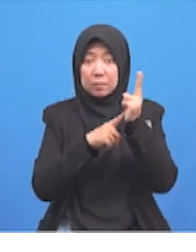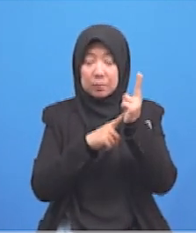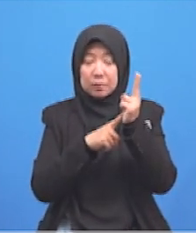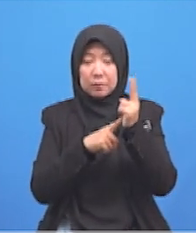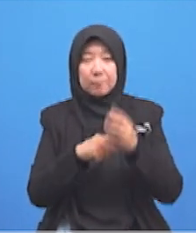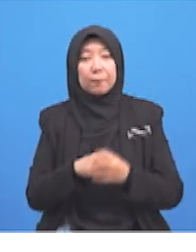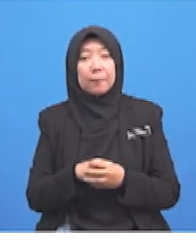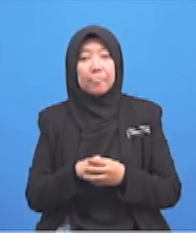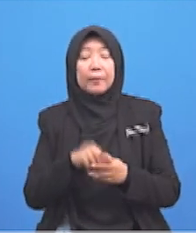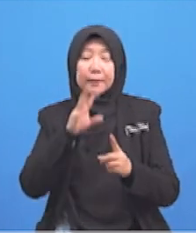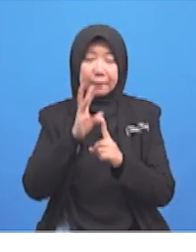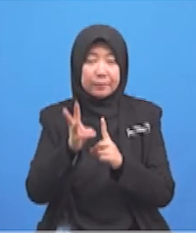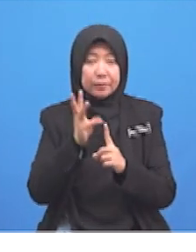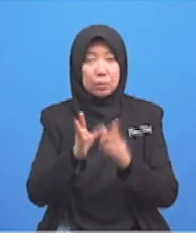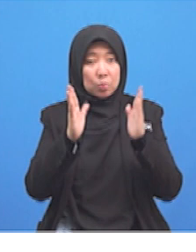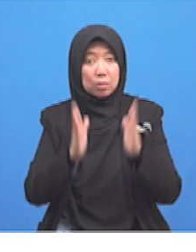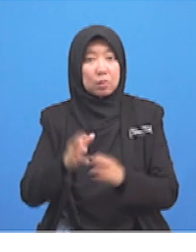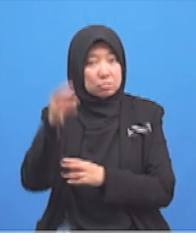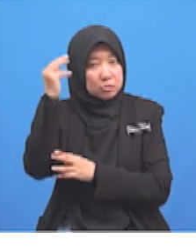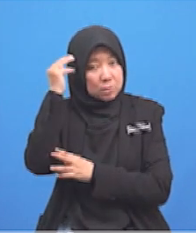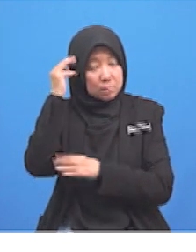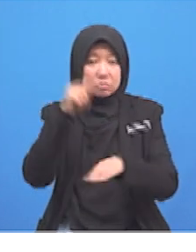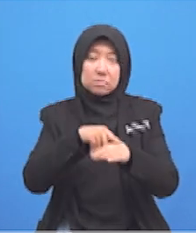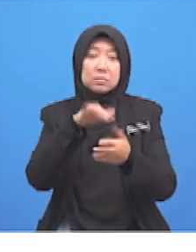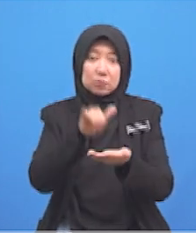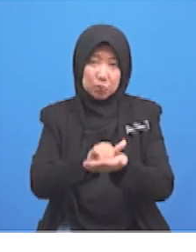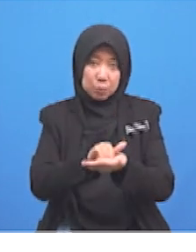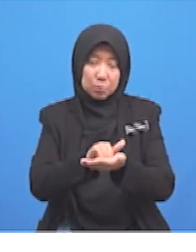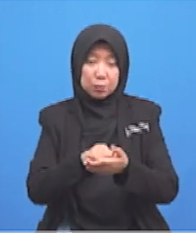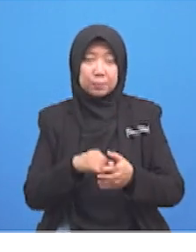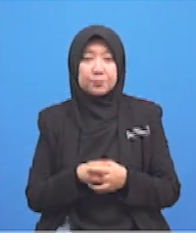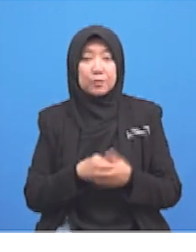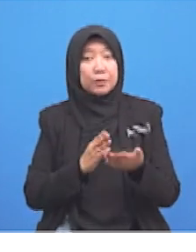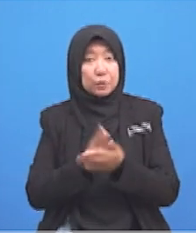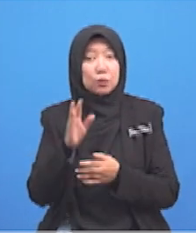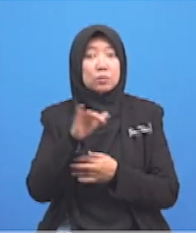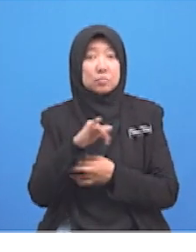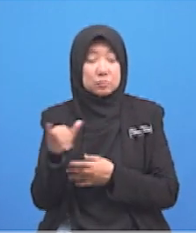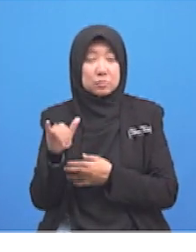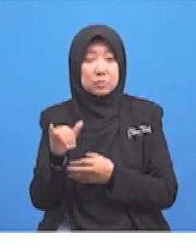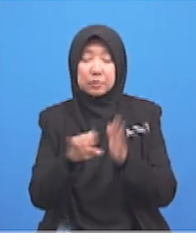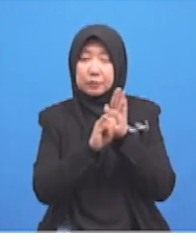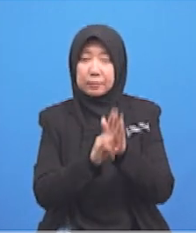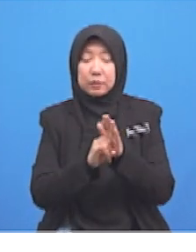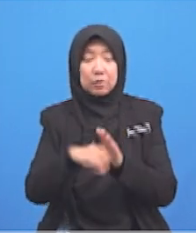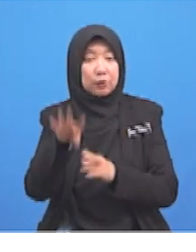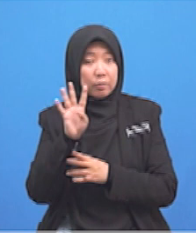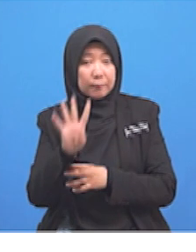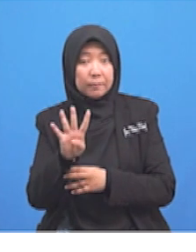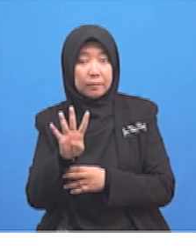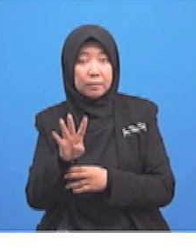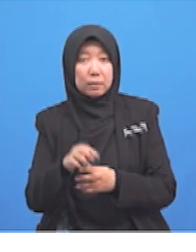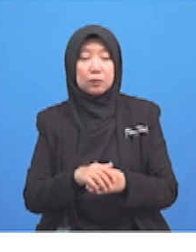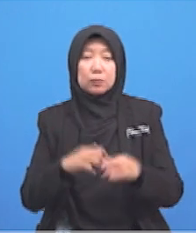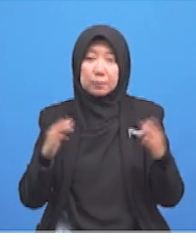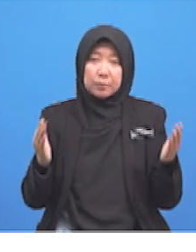terutama kebajikan orang Melayu pada ketika itu. Seterusnya, iktibar yang keempat ialah